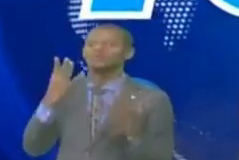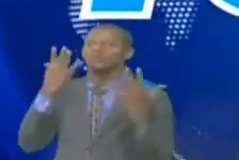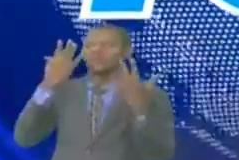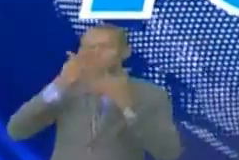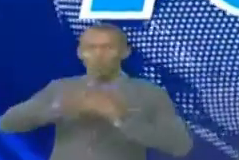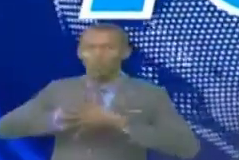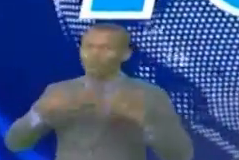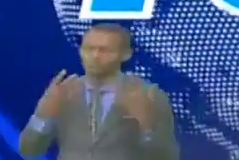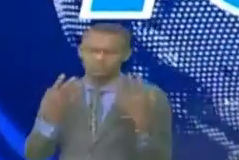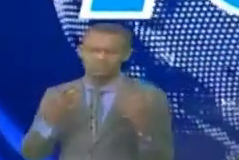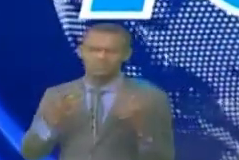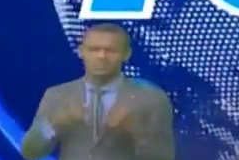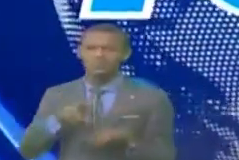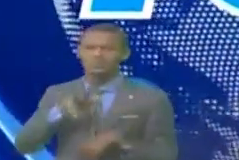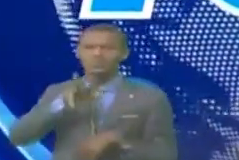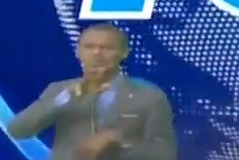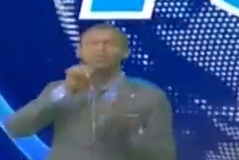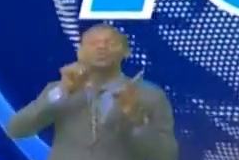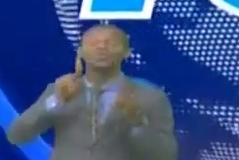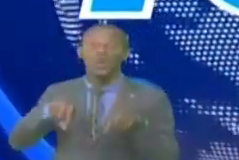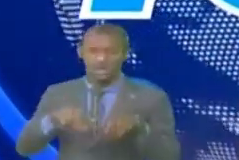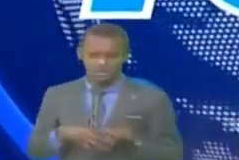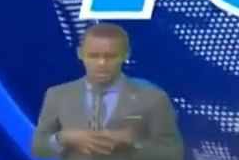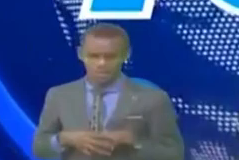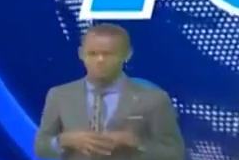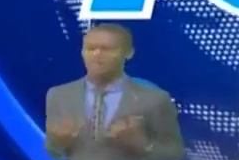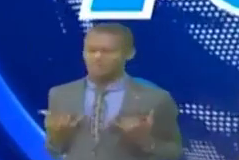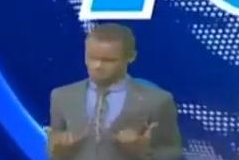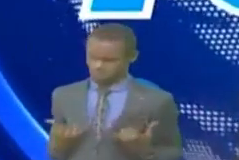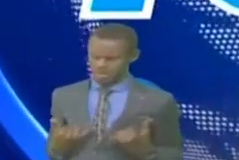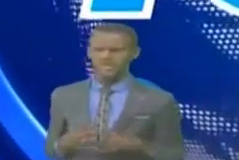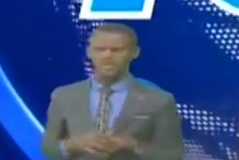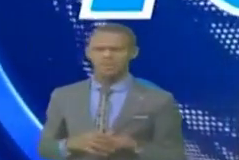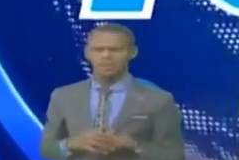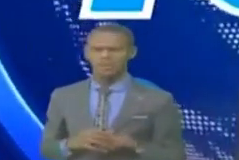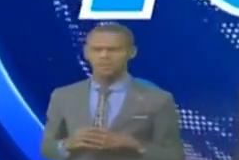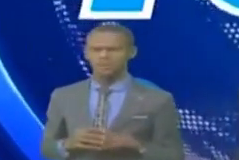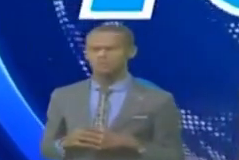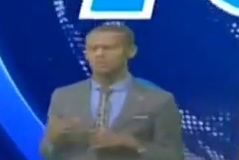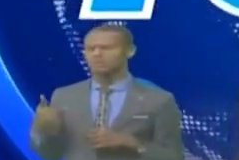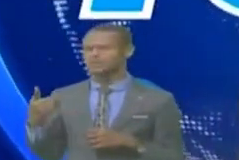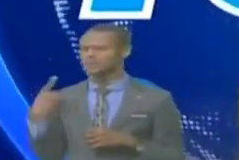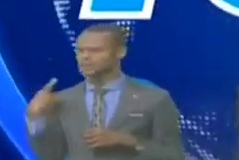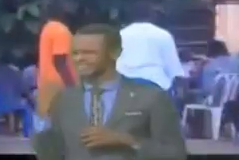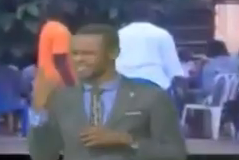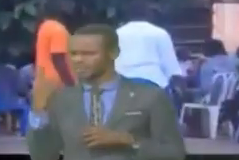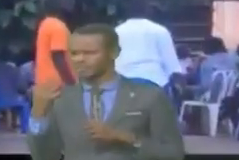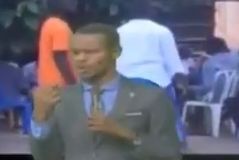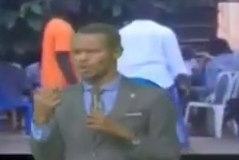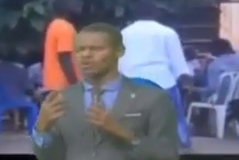câbles électriques par des inciviques. Cela grâce à l'intervention d'Eli Kayembe, un natif du coin.